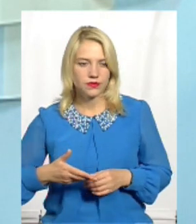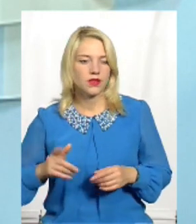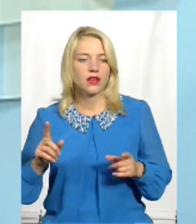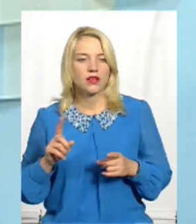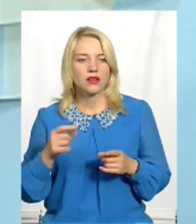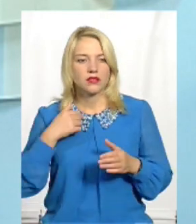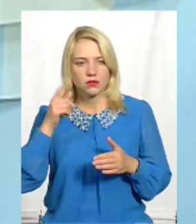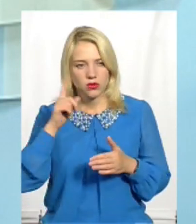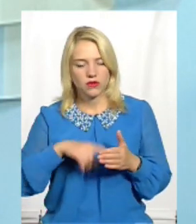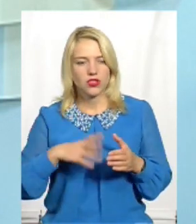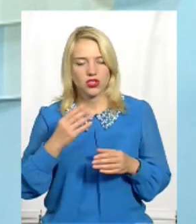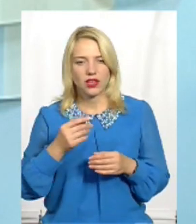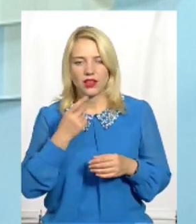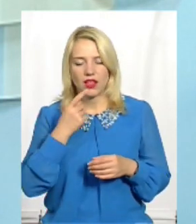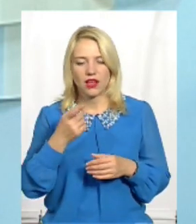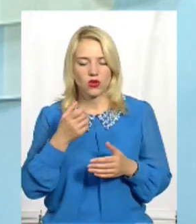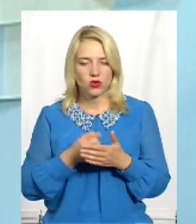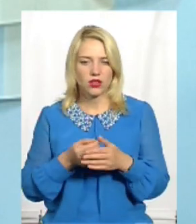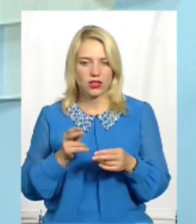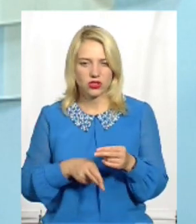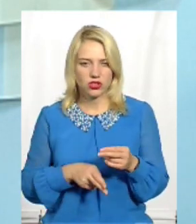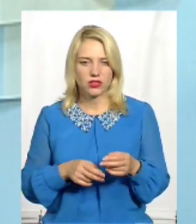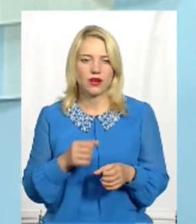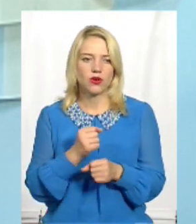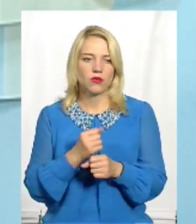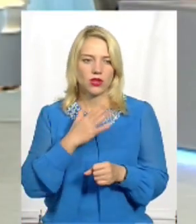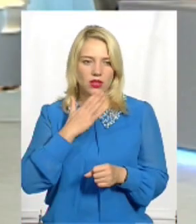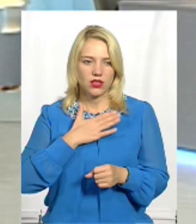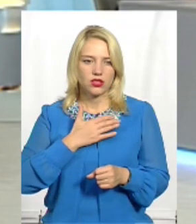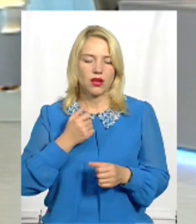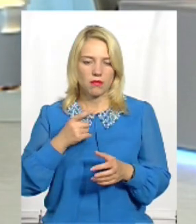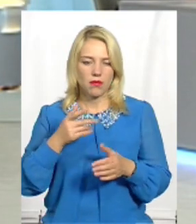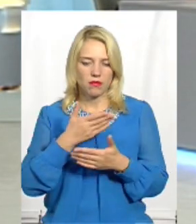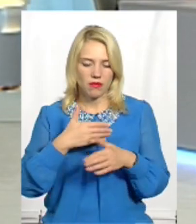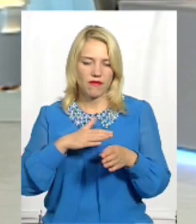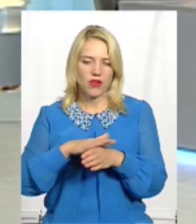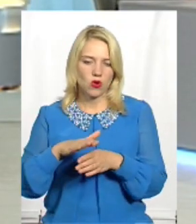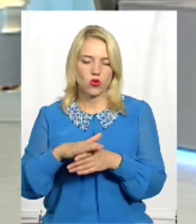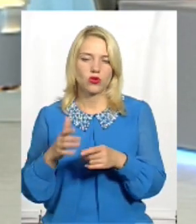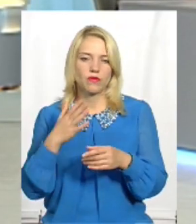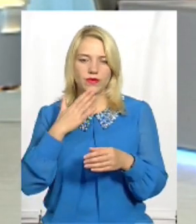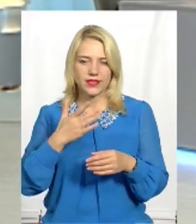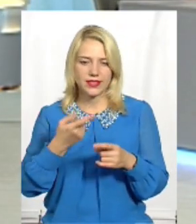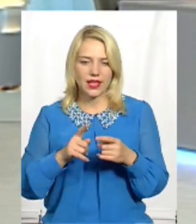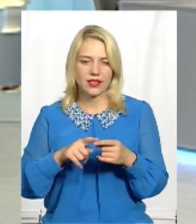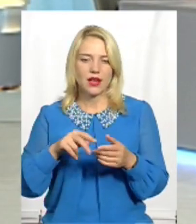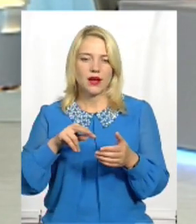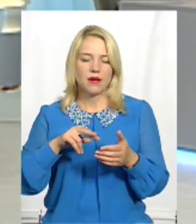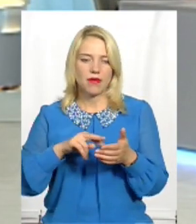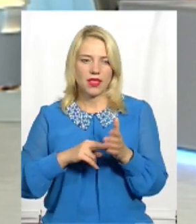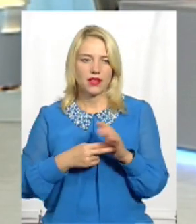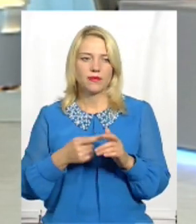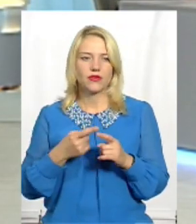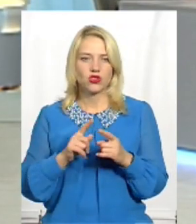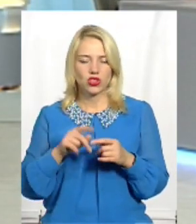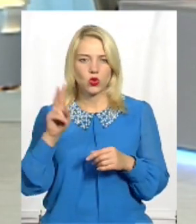якби, сподіваюся, далеко до закінчення. Тобто ми фактично цей план виконуємо. Це мається на увазі усі тролейбуси жовтого кольору, так,